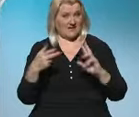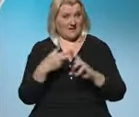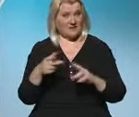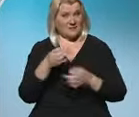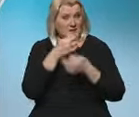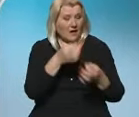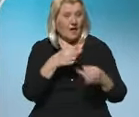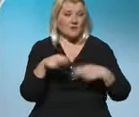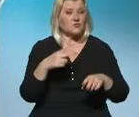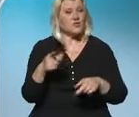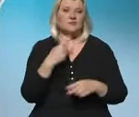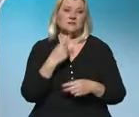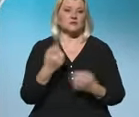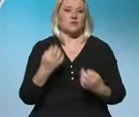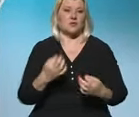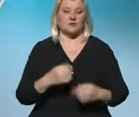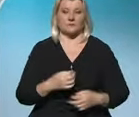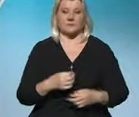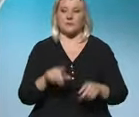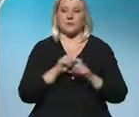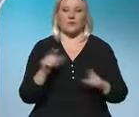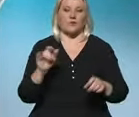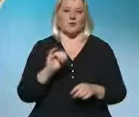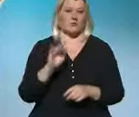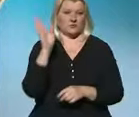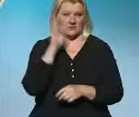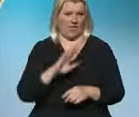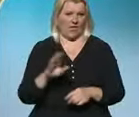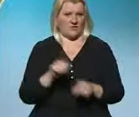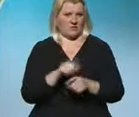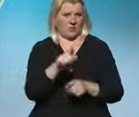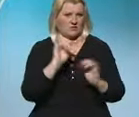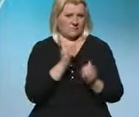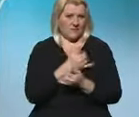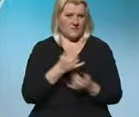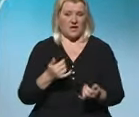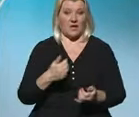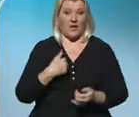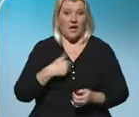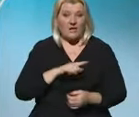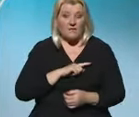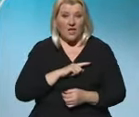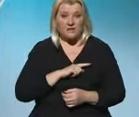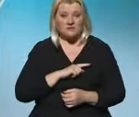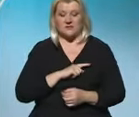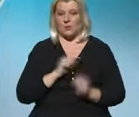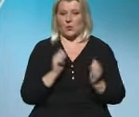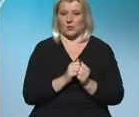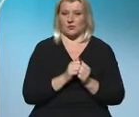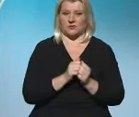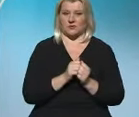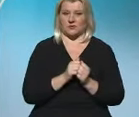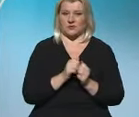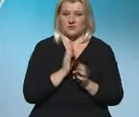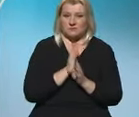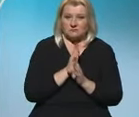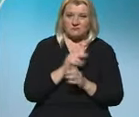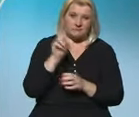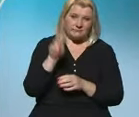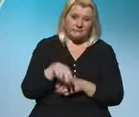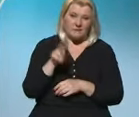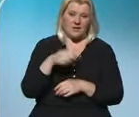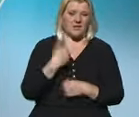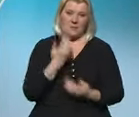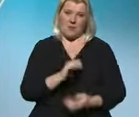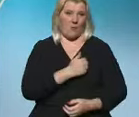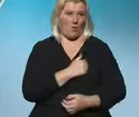se s ním, protože když se člověk potká s hvězdou takového formátu, já třeba bych asi ho pozorovala někde zpovzdálí, ale se bych se neodvážila k